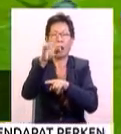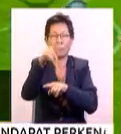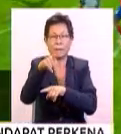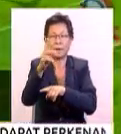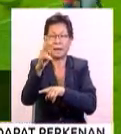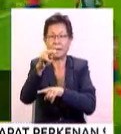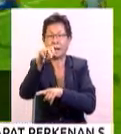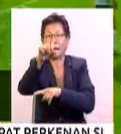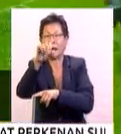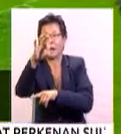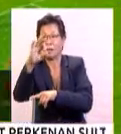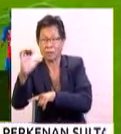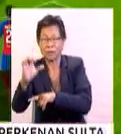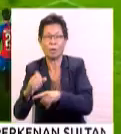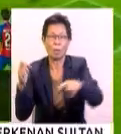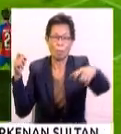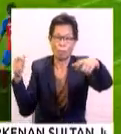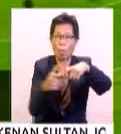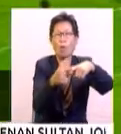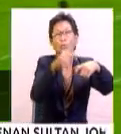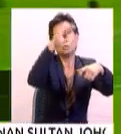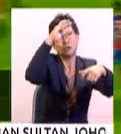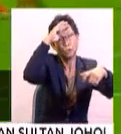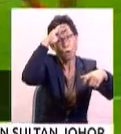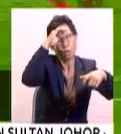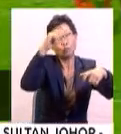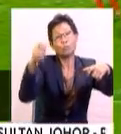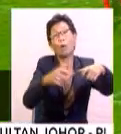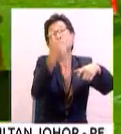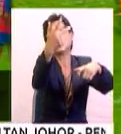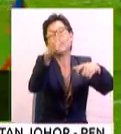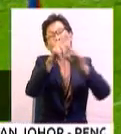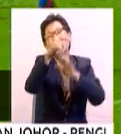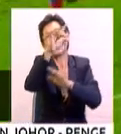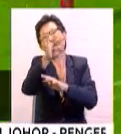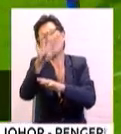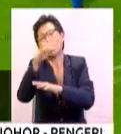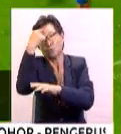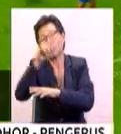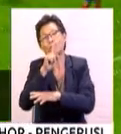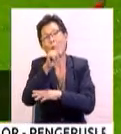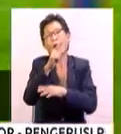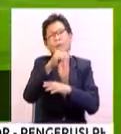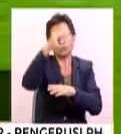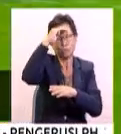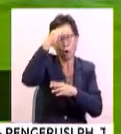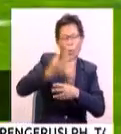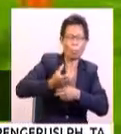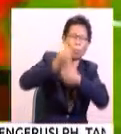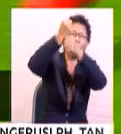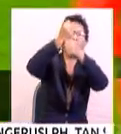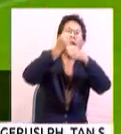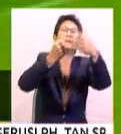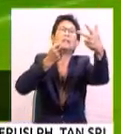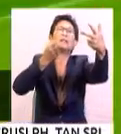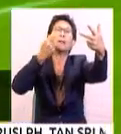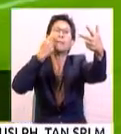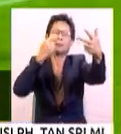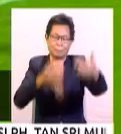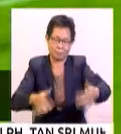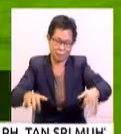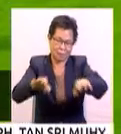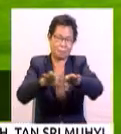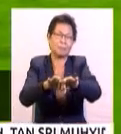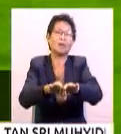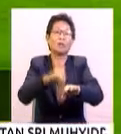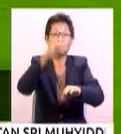dengan tenang merembat masuk gol ketiga JDT pada minit ke-84 untuk memastikan Harimau Selatan meraih 3 mata penting.